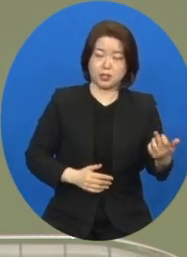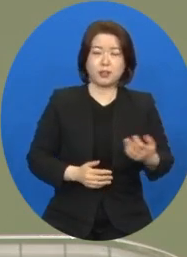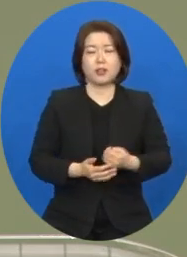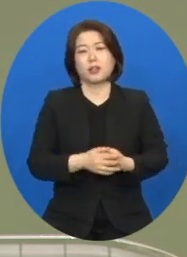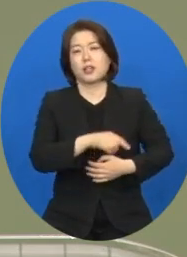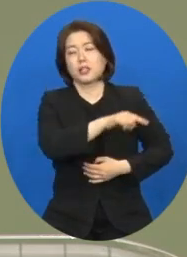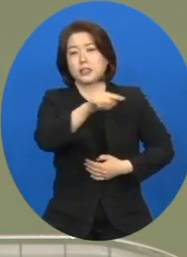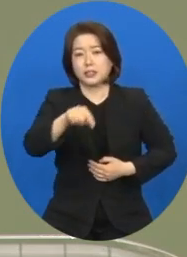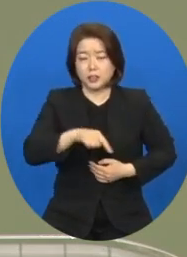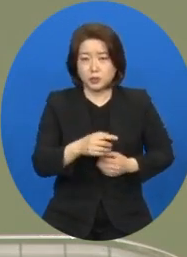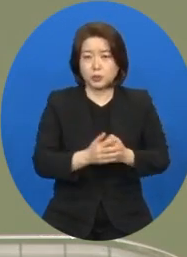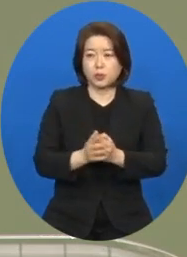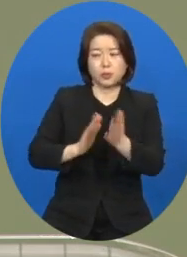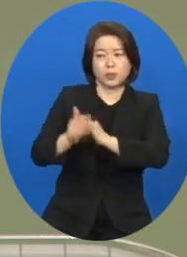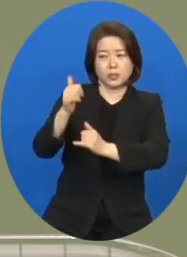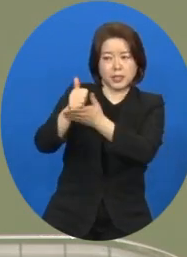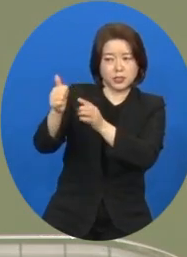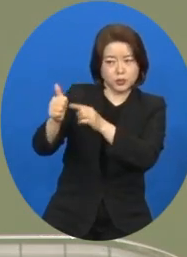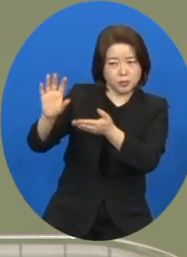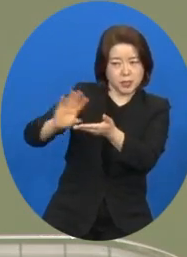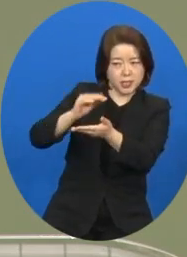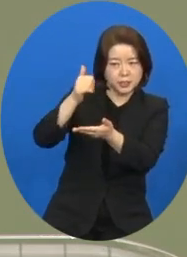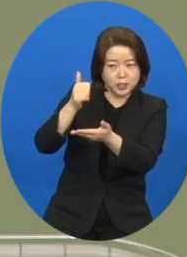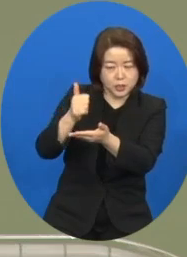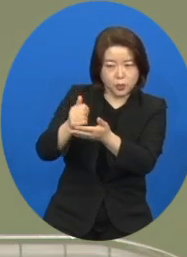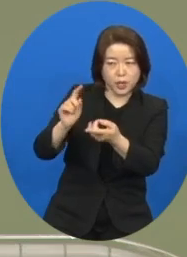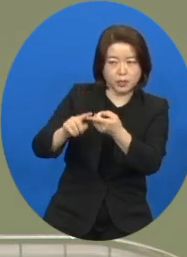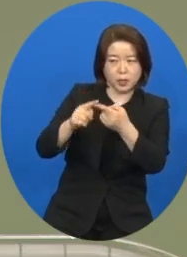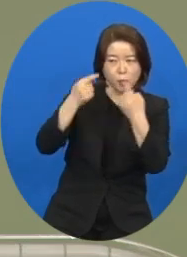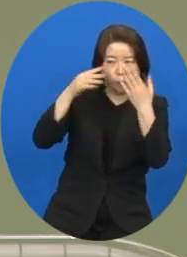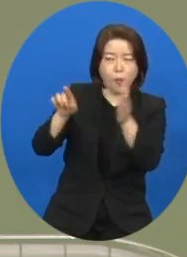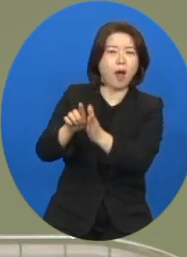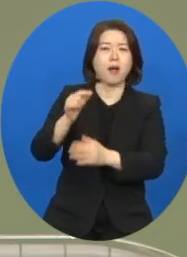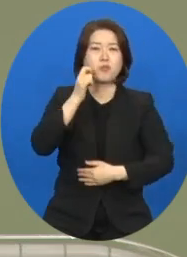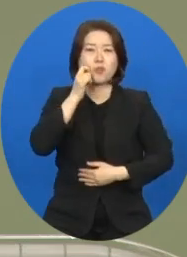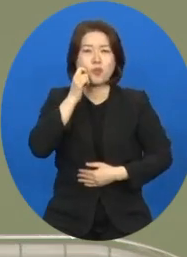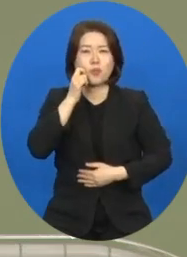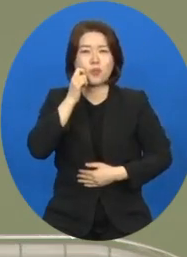그들도 예수님이 그리스도라는 확신을 갖지를 못했습니다.